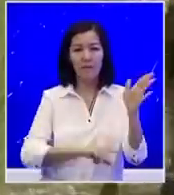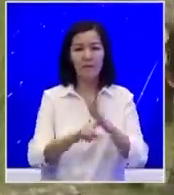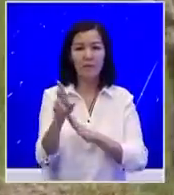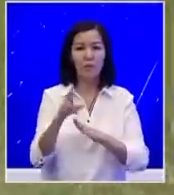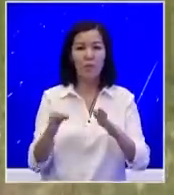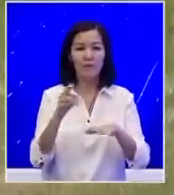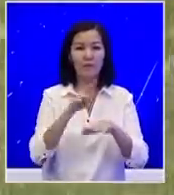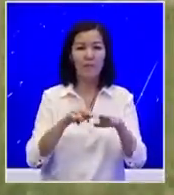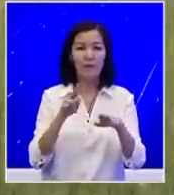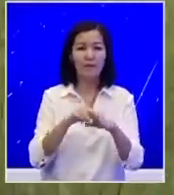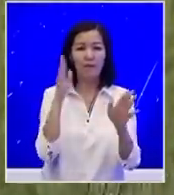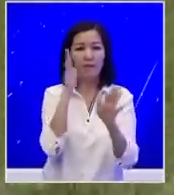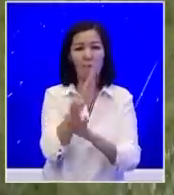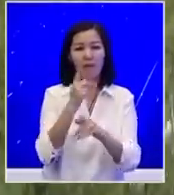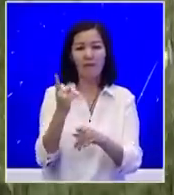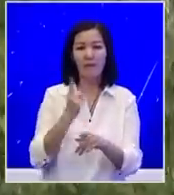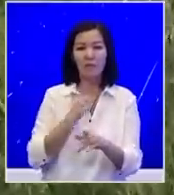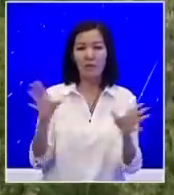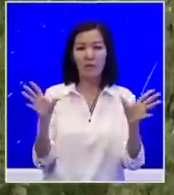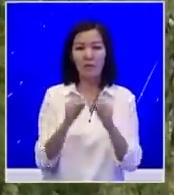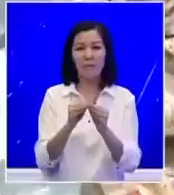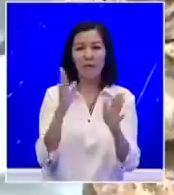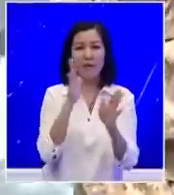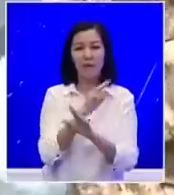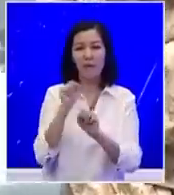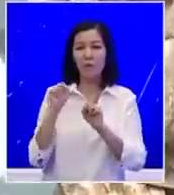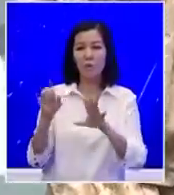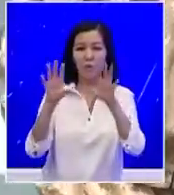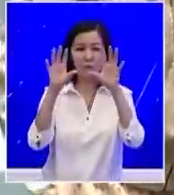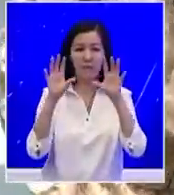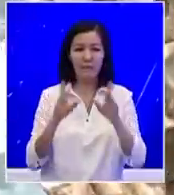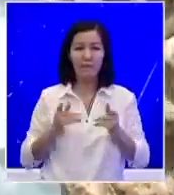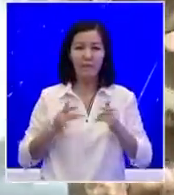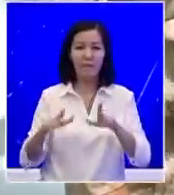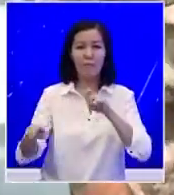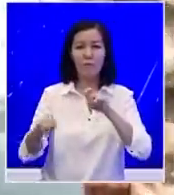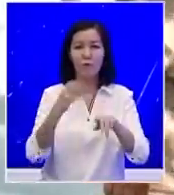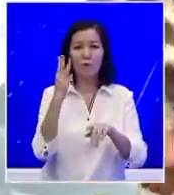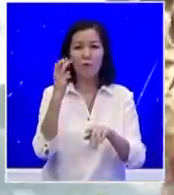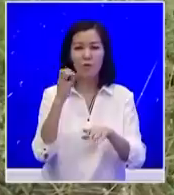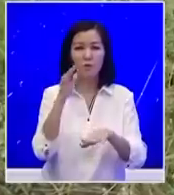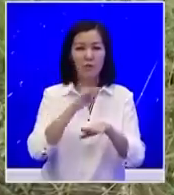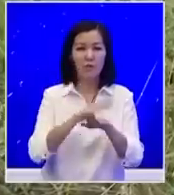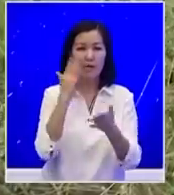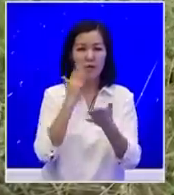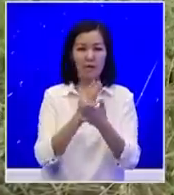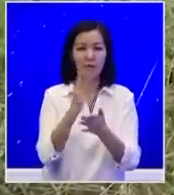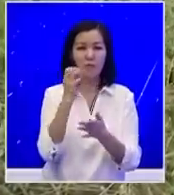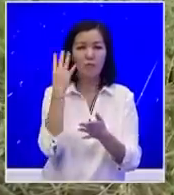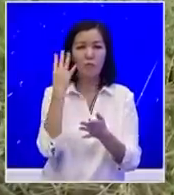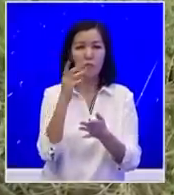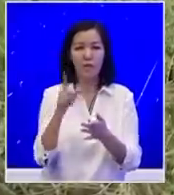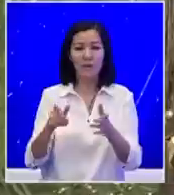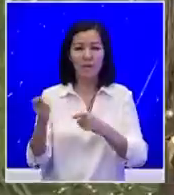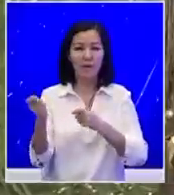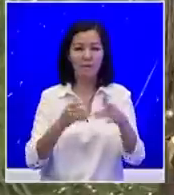бері облыстық полиция өкілдері табиғат сақшыларымен бірлесе отырып, табиғат қорғау заңнамасының талаптарын бұзудың 300-ден аса